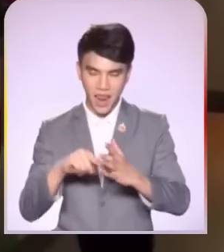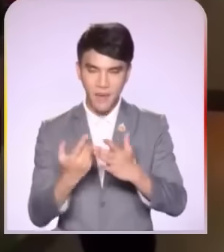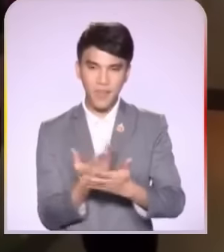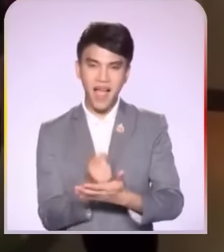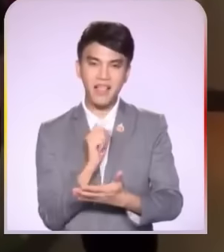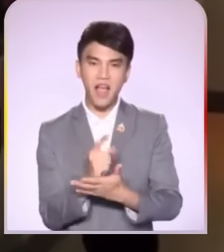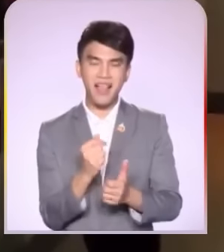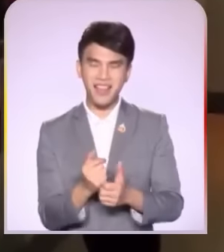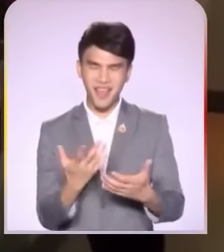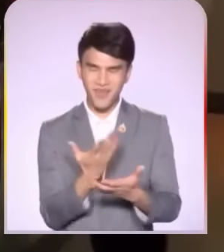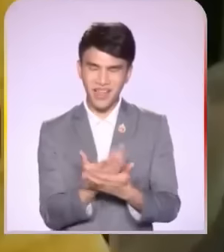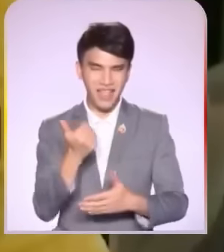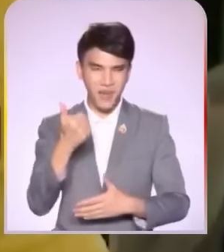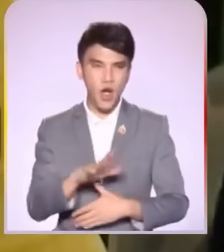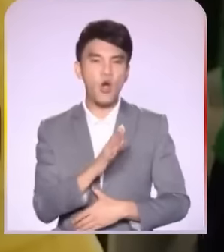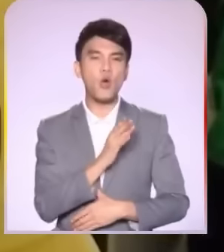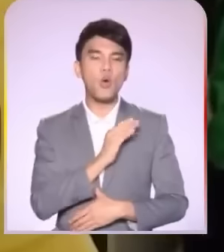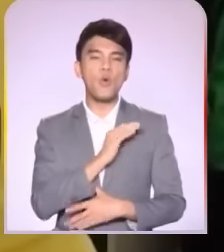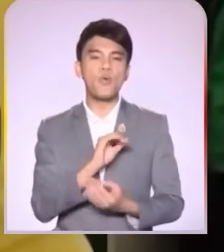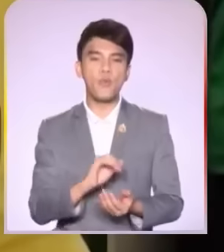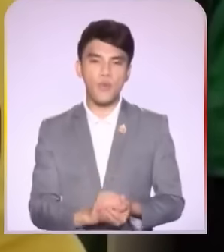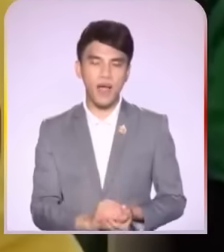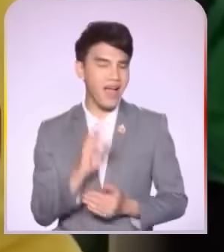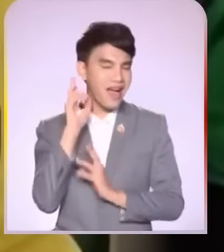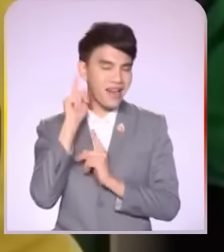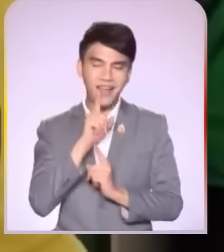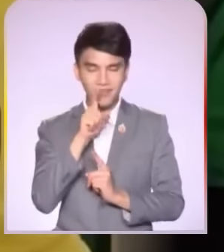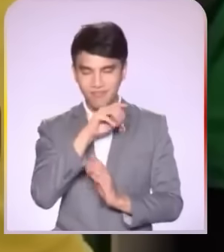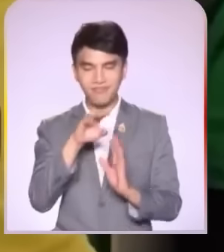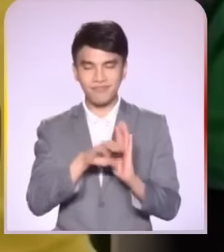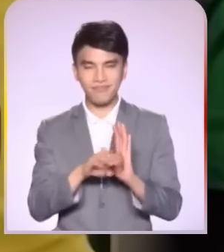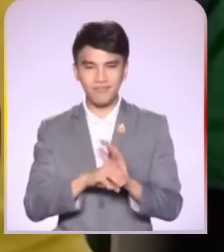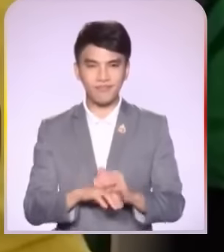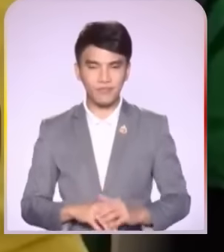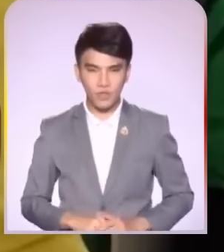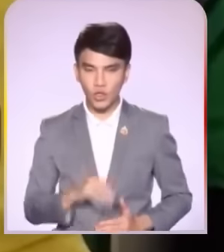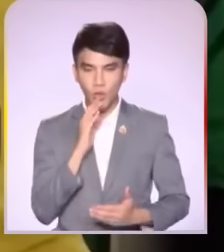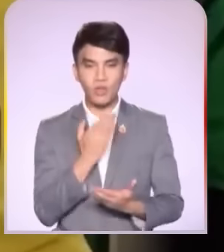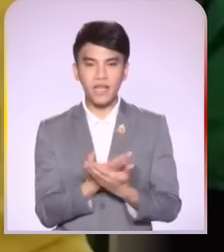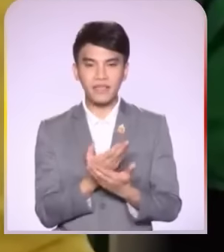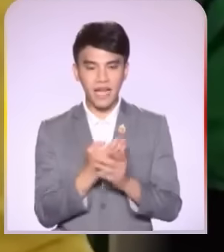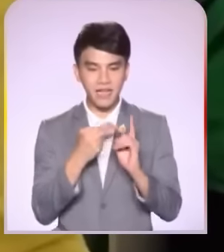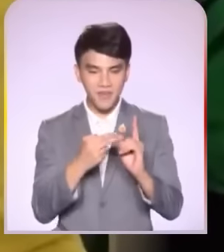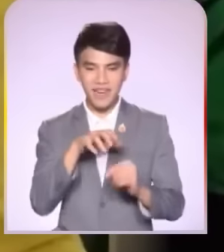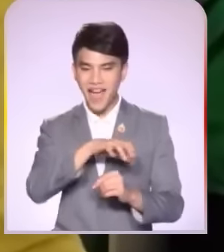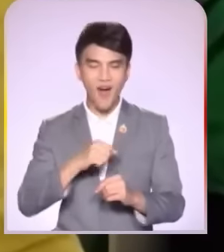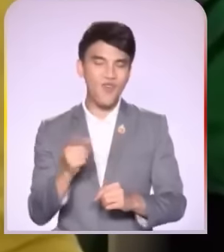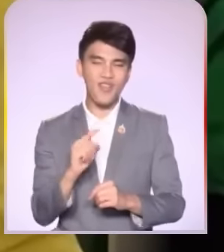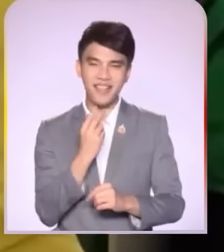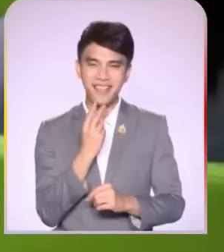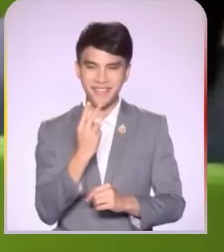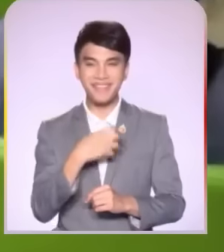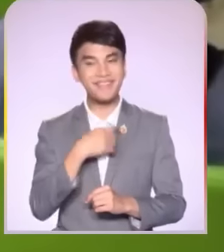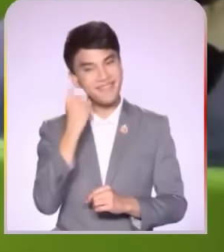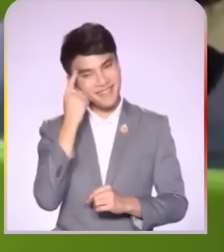จ่ายวันแรกน่ะเดี๋ยวเงินมันจะไม่เข้านะคะปรากฏว่าทีมข่าวก็ไปสอบถามบอกว่าถ้าได้เงิน 10,000 บาทมาแล้วจะเอาไปทำอะไรกันบ้าง